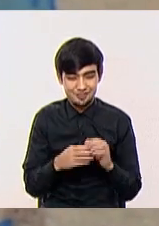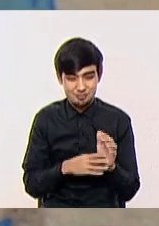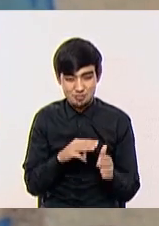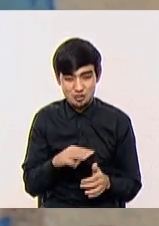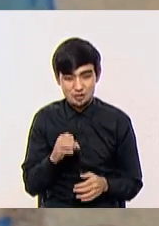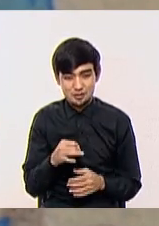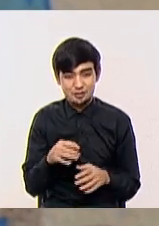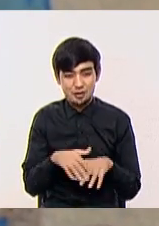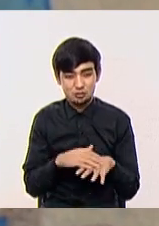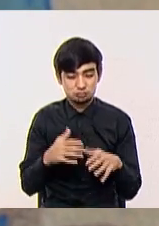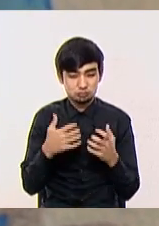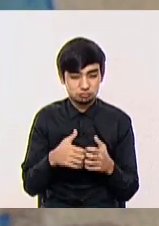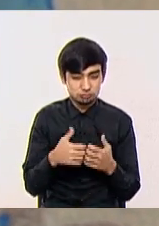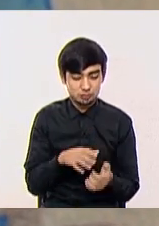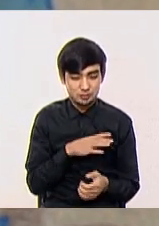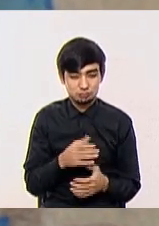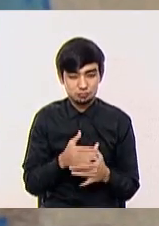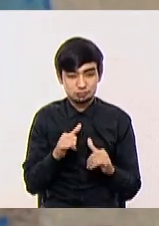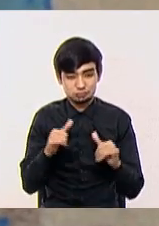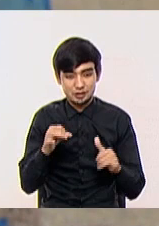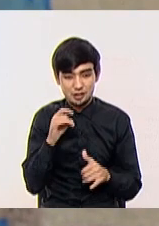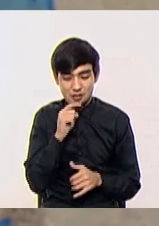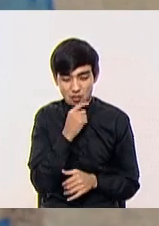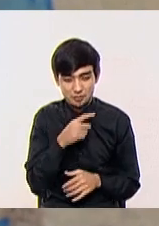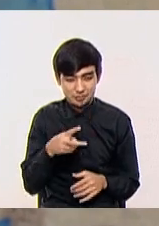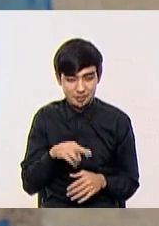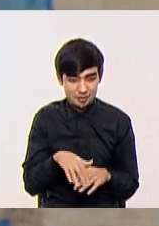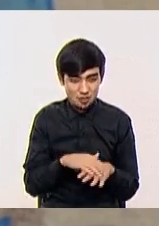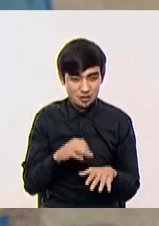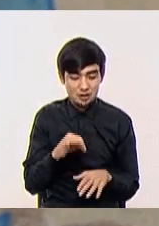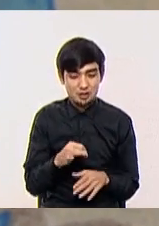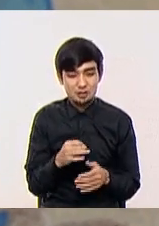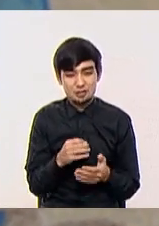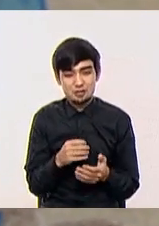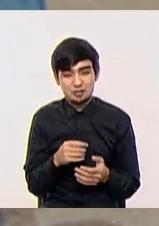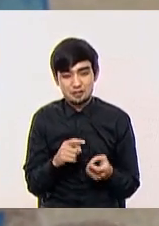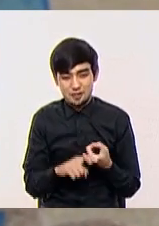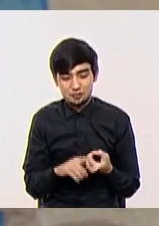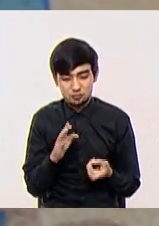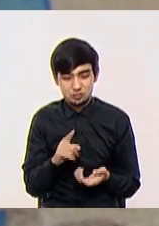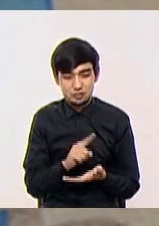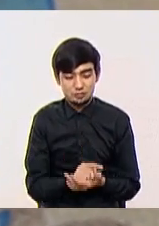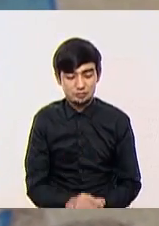өскен сайын, әрине ол ел экономикасына болсын, әлеуметтік жаңағы мәселелерге болсын тікелей әсер етеді.